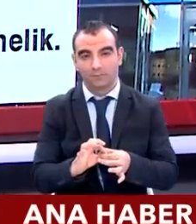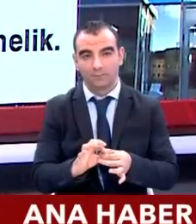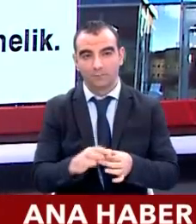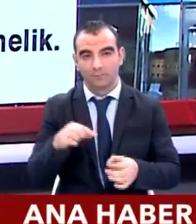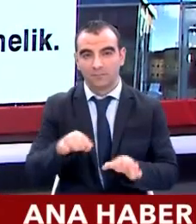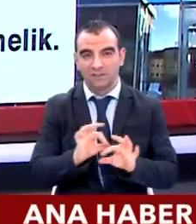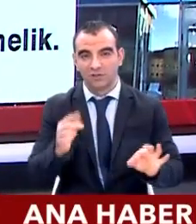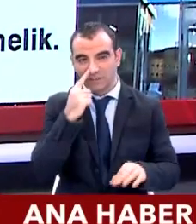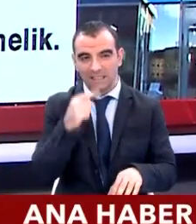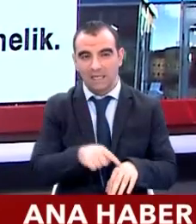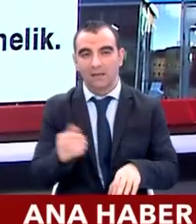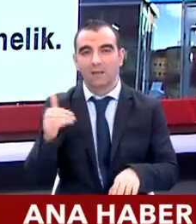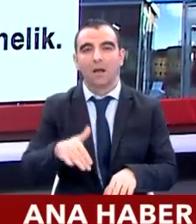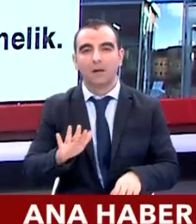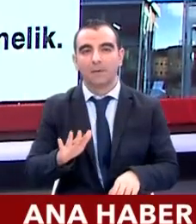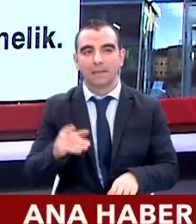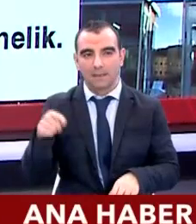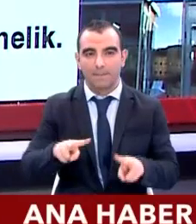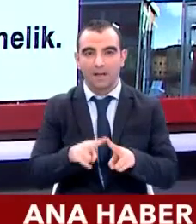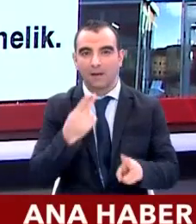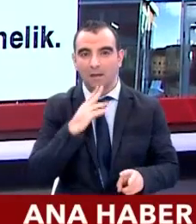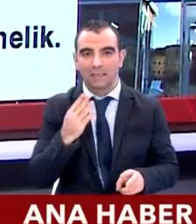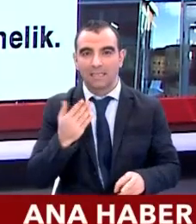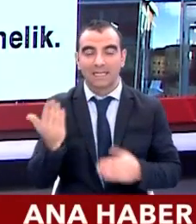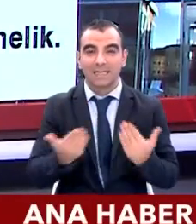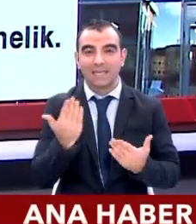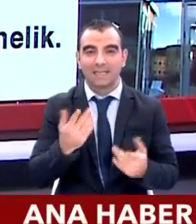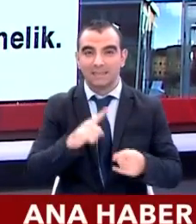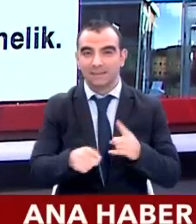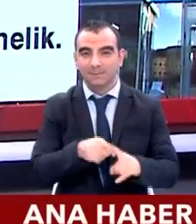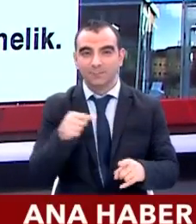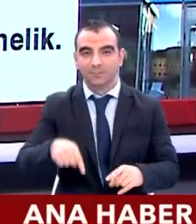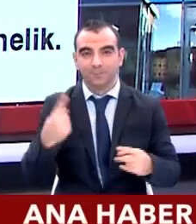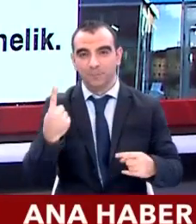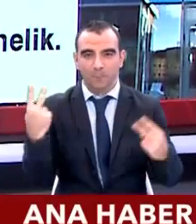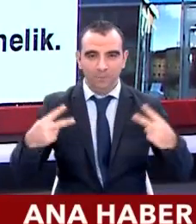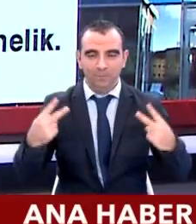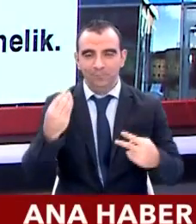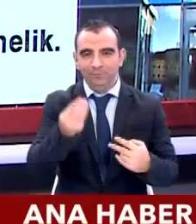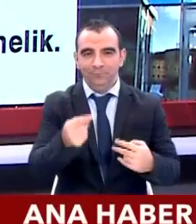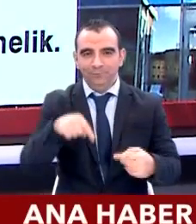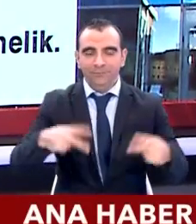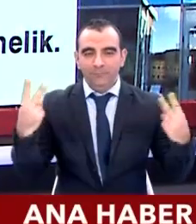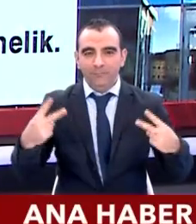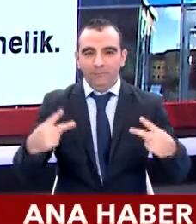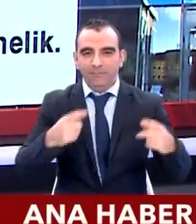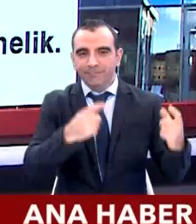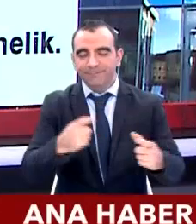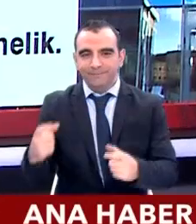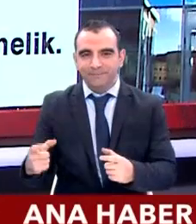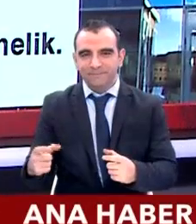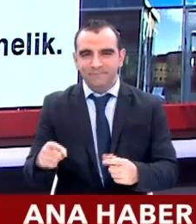bana hiç inandırıcı gelmedi yani Akşener niye genel siyasete böyle bir mesaj versin ki bu mesajın adresini